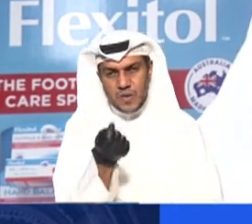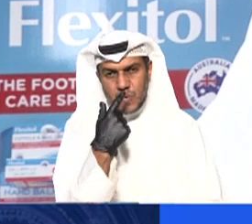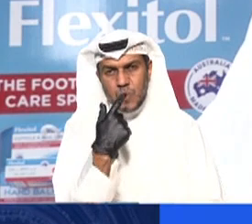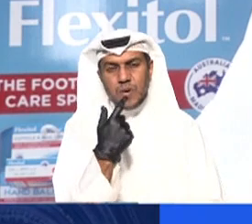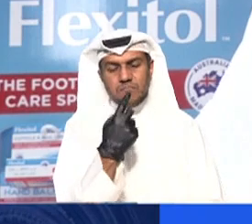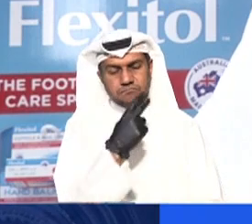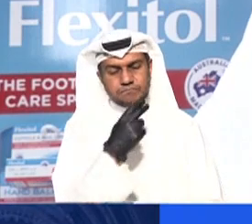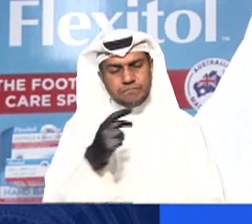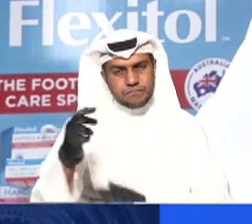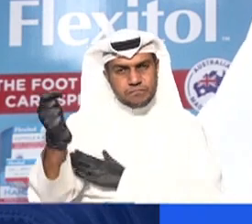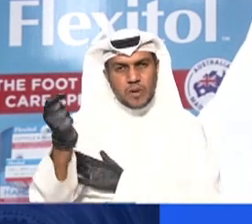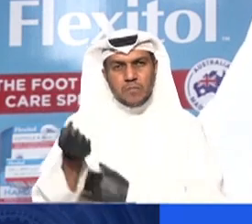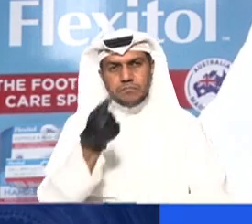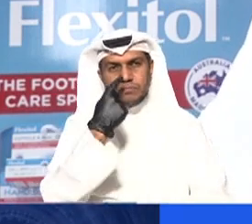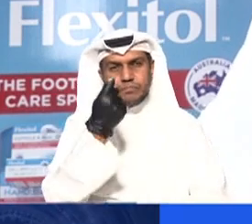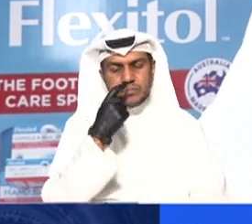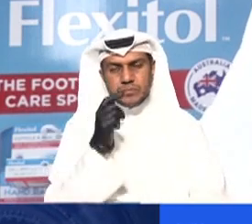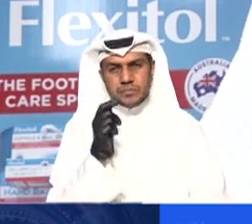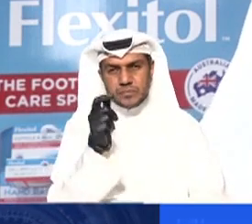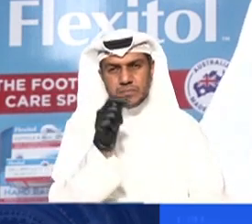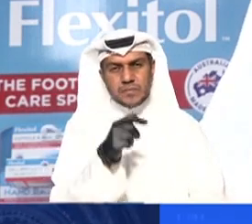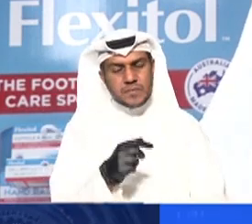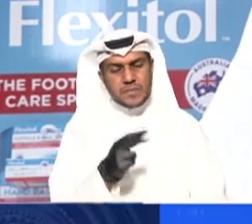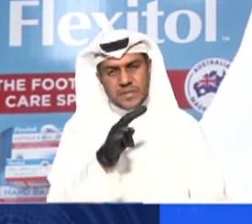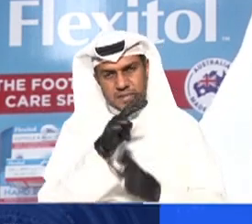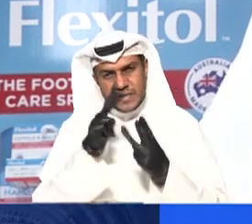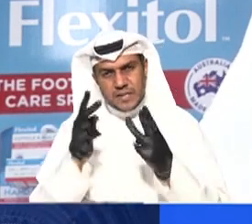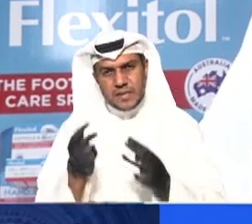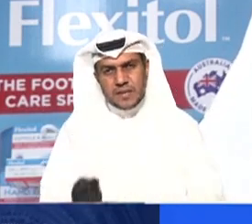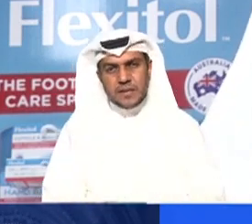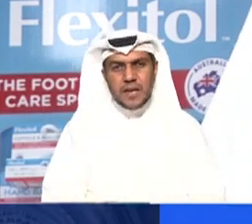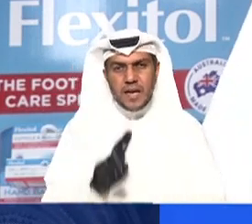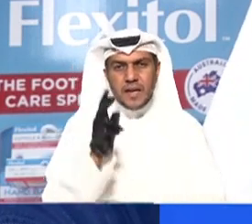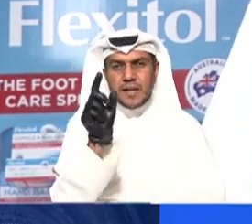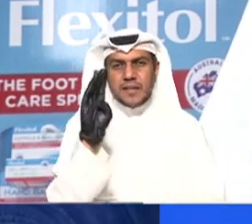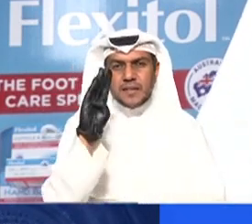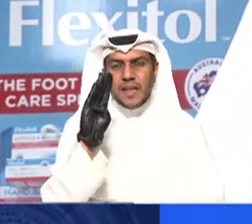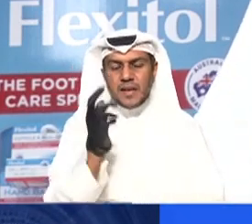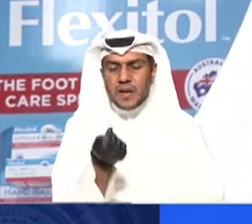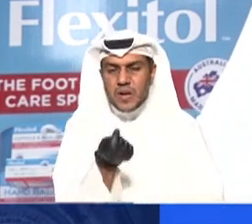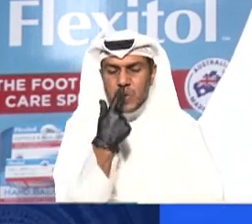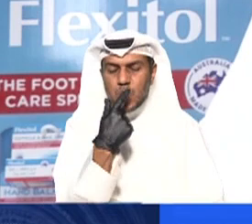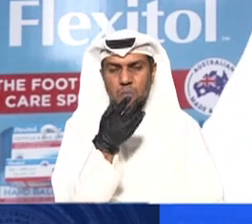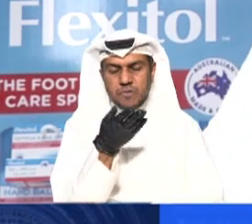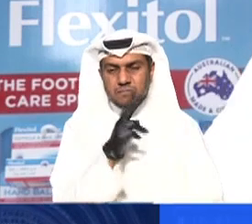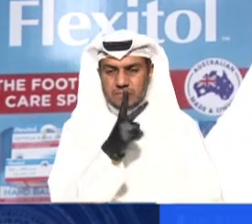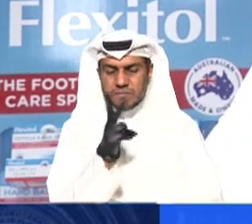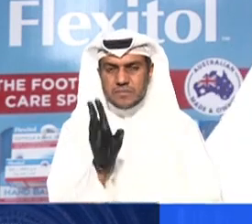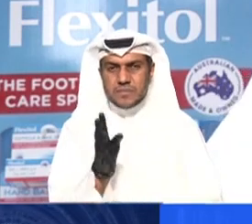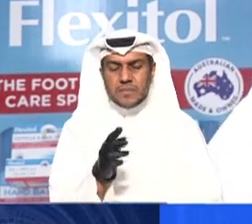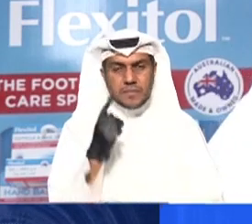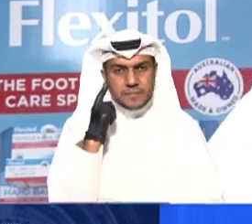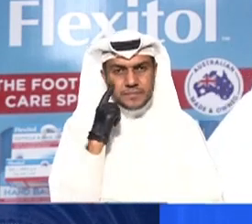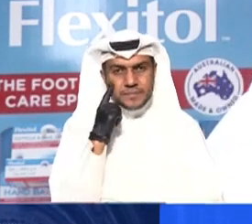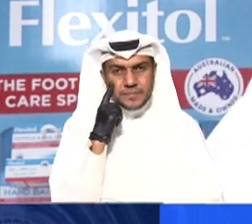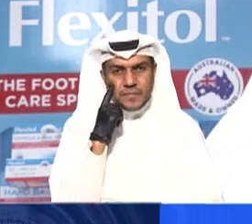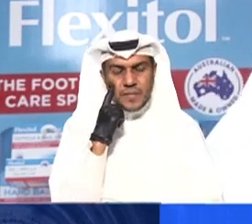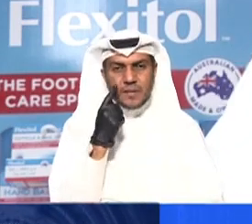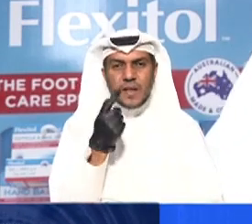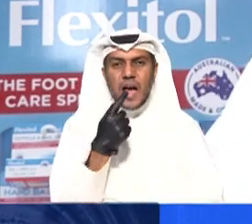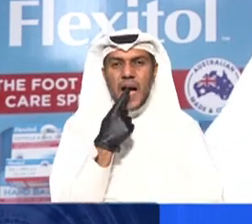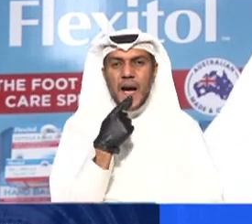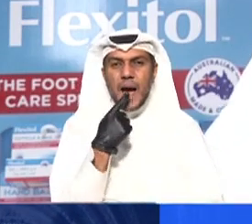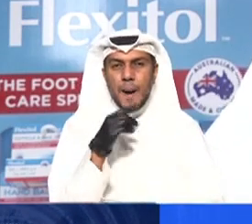وهذه العناصر الثلاثية هي تعمل على تعزيز المناعة. في شغلات ثانية إضافية ممكن احنا ننصح فيها، مثل الكوكم،